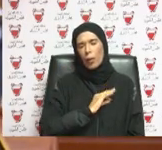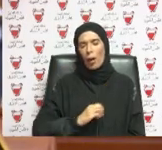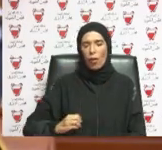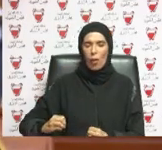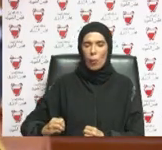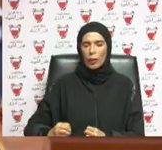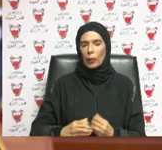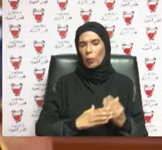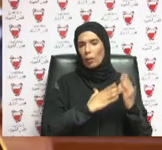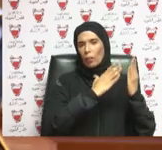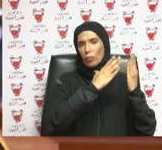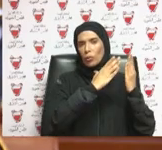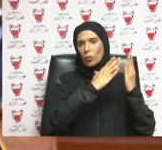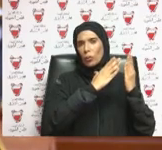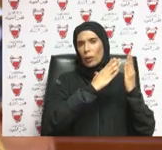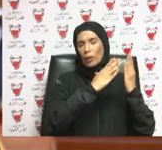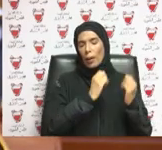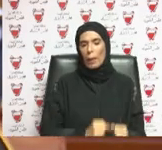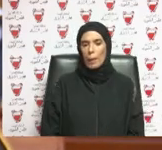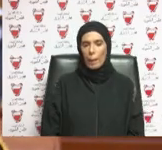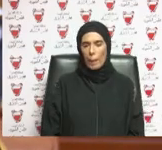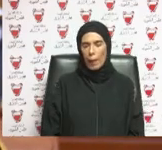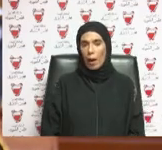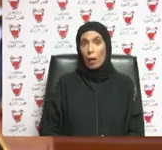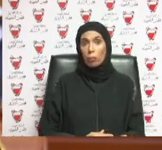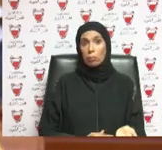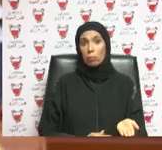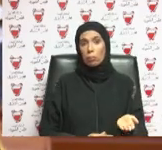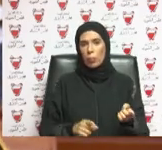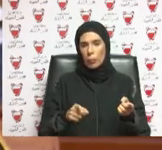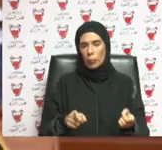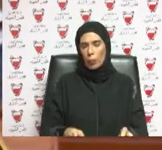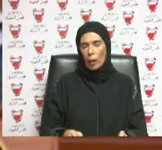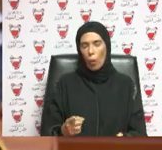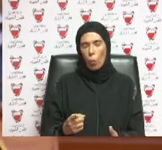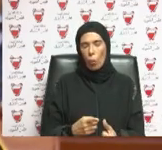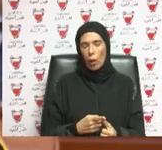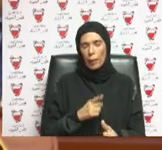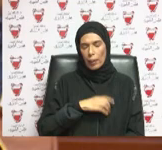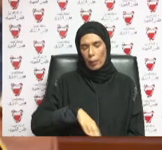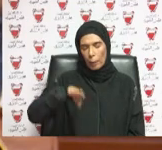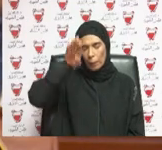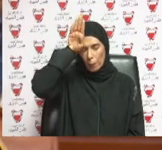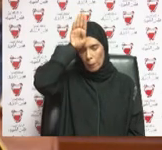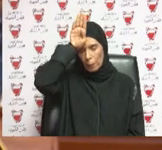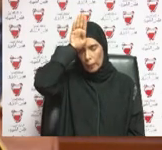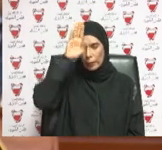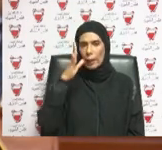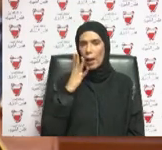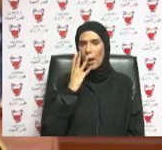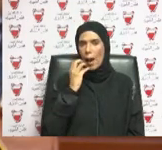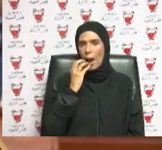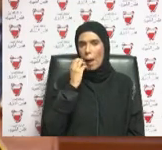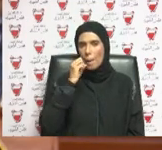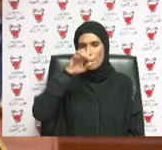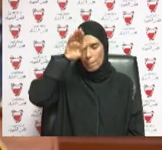بواسع رحمته، أرفع للمقام السامي لسيدي